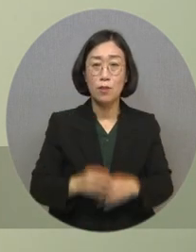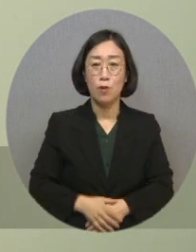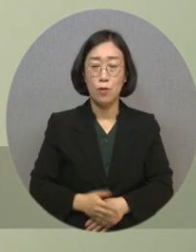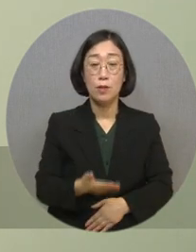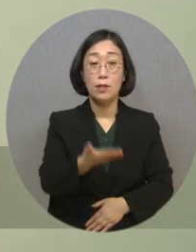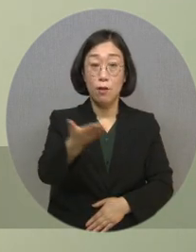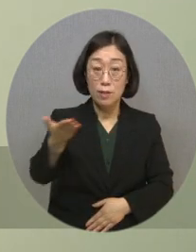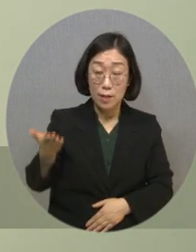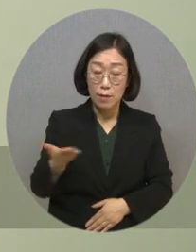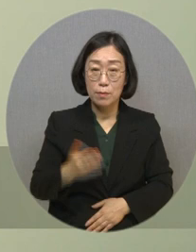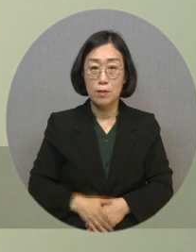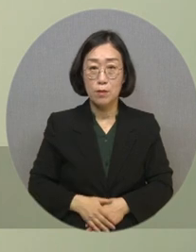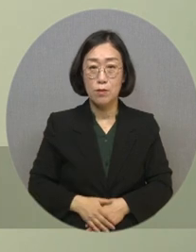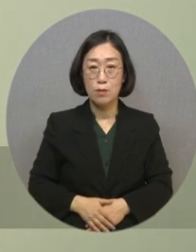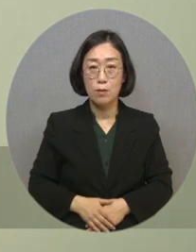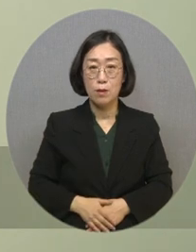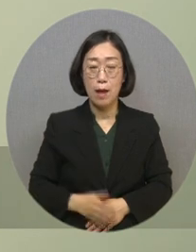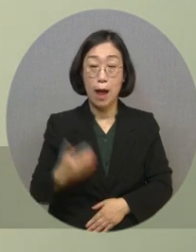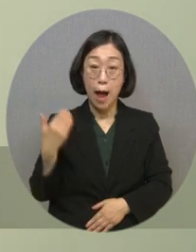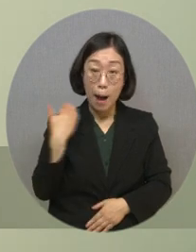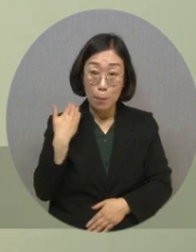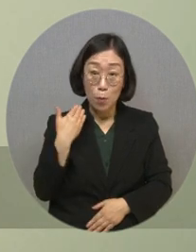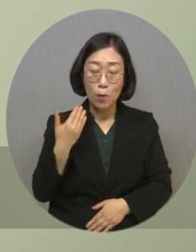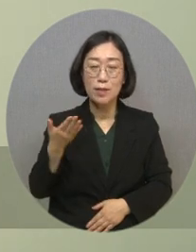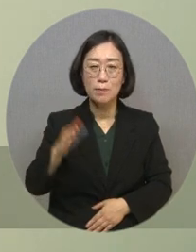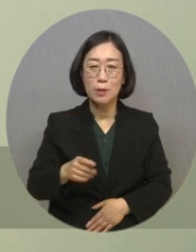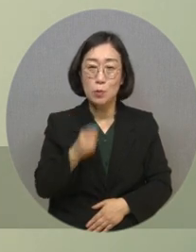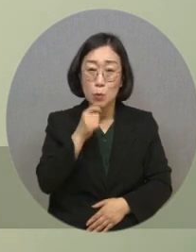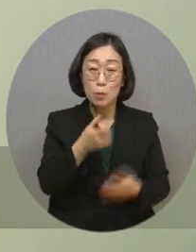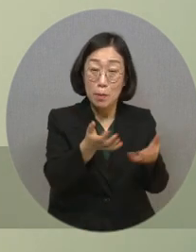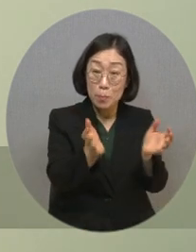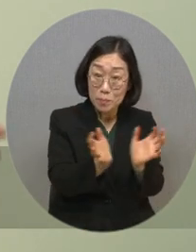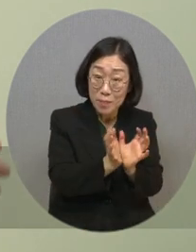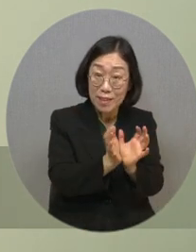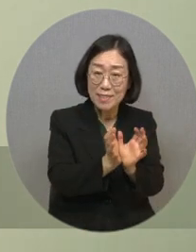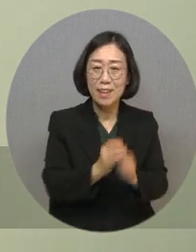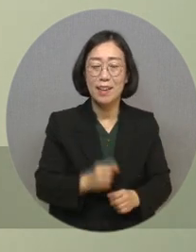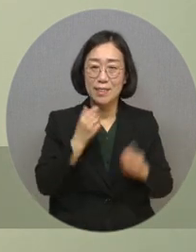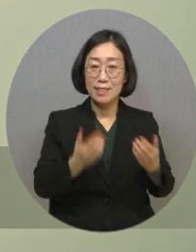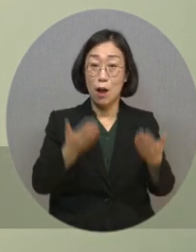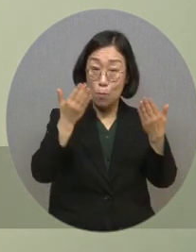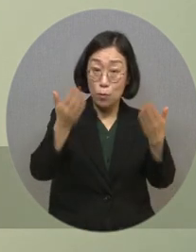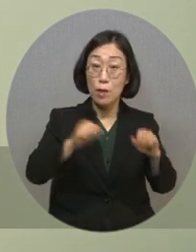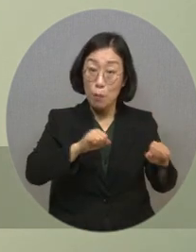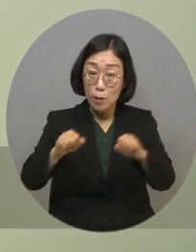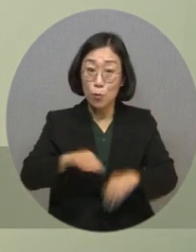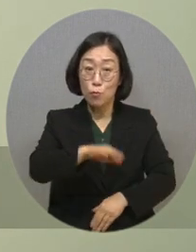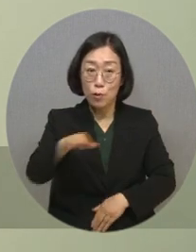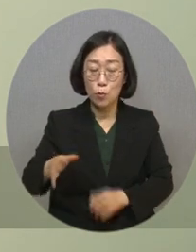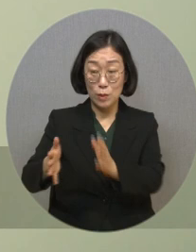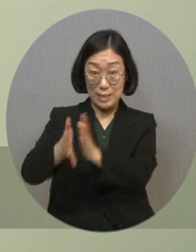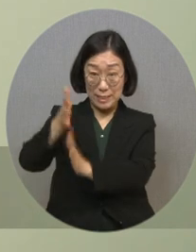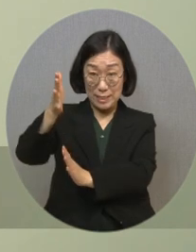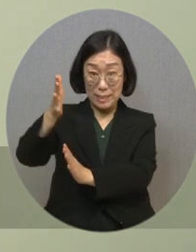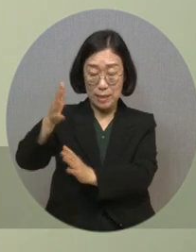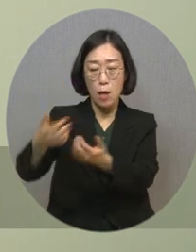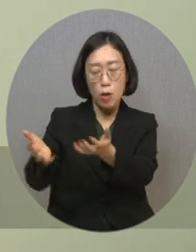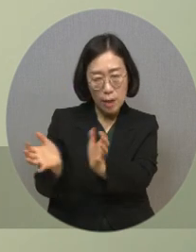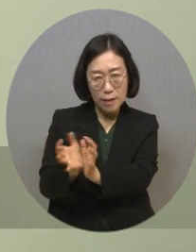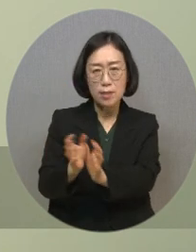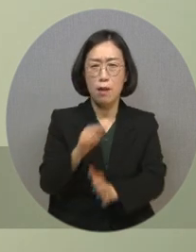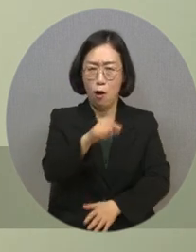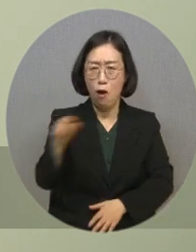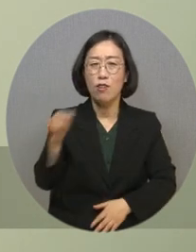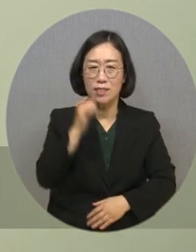그런 분들도 여기서 보이지 않는 저희 작은 봉사단체부터 시작해서 이렇게 또 역시 시에서 지원하는 봉사단체도 많이 있고 그렇기